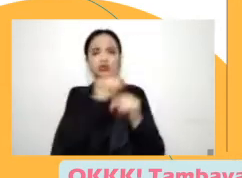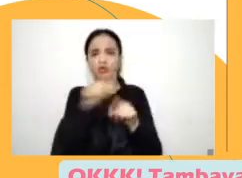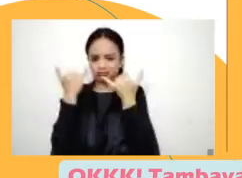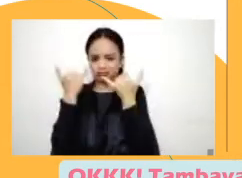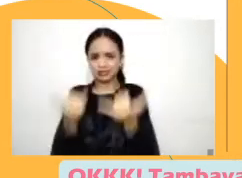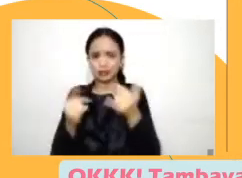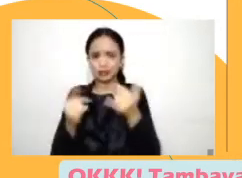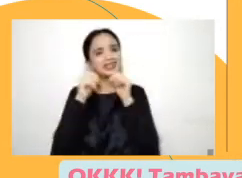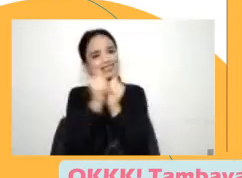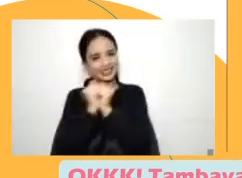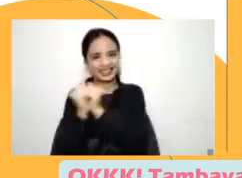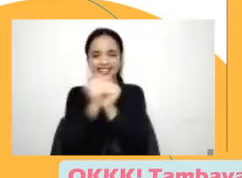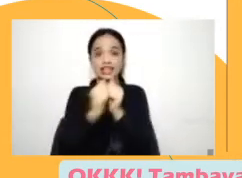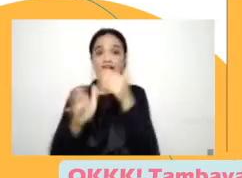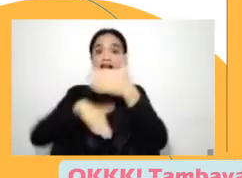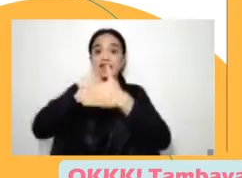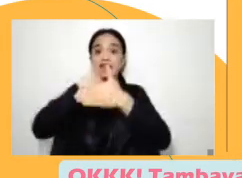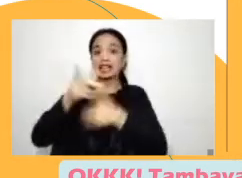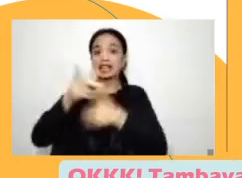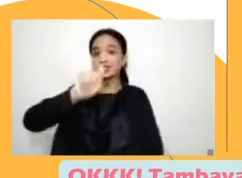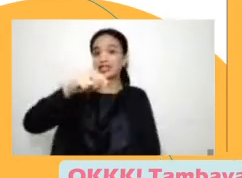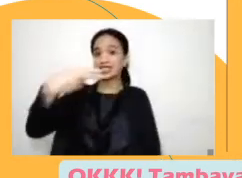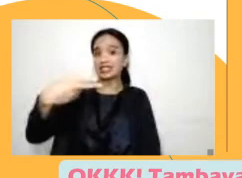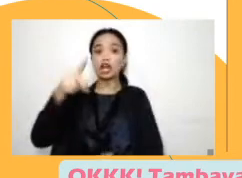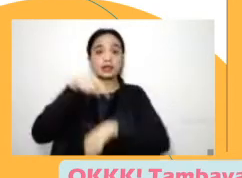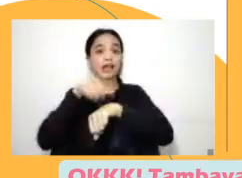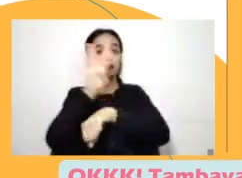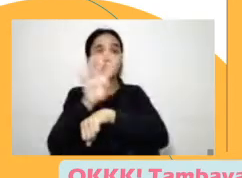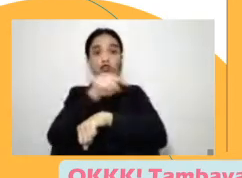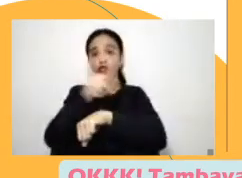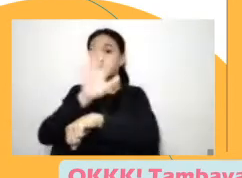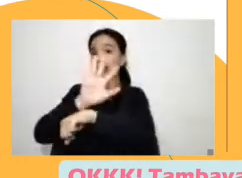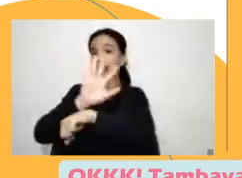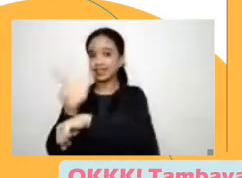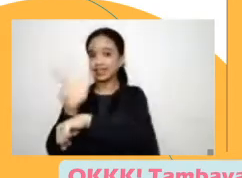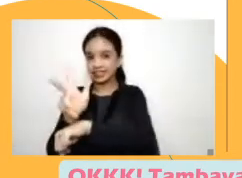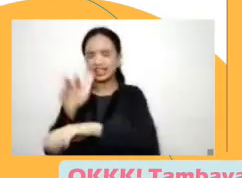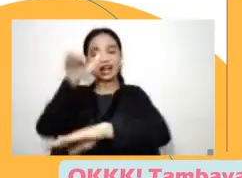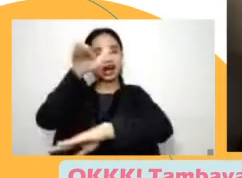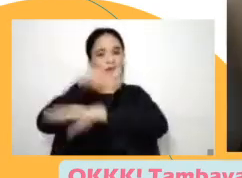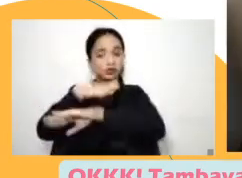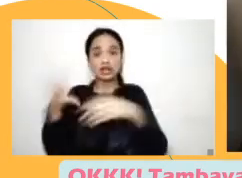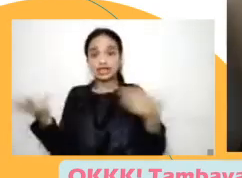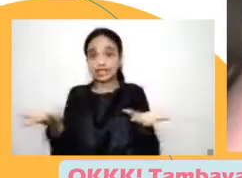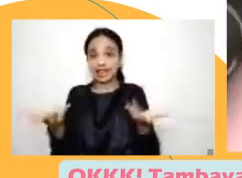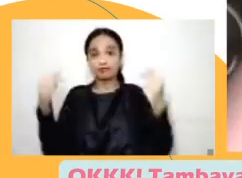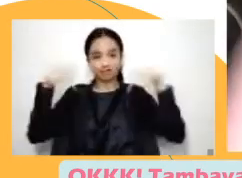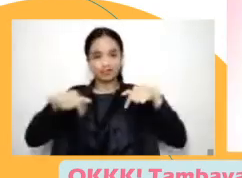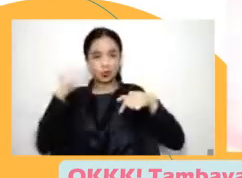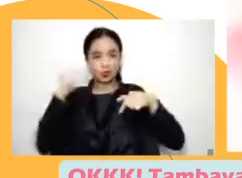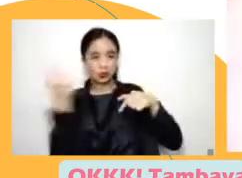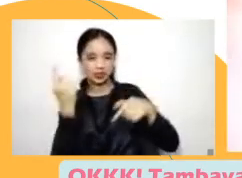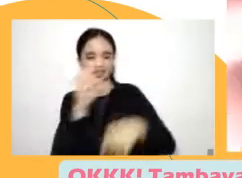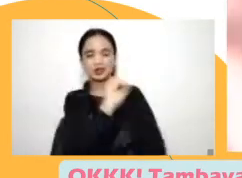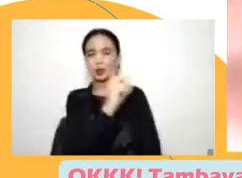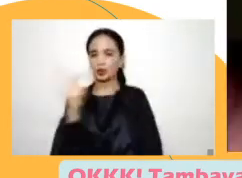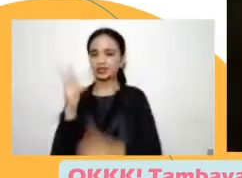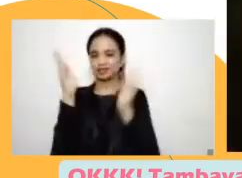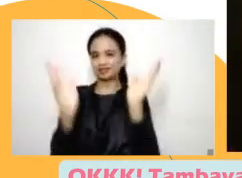ulit next Thursday, 4 o'clock to 5:30 p.m. ng hapon dito sa nag-iisang